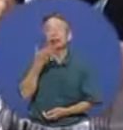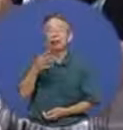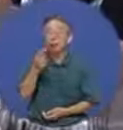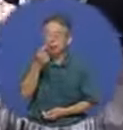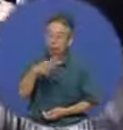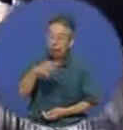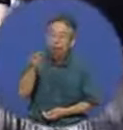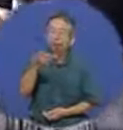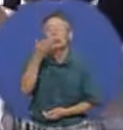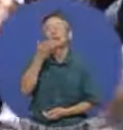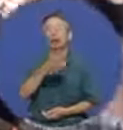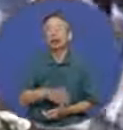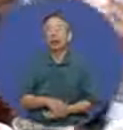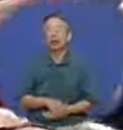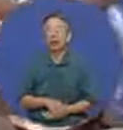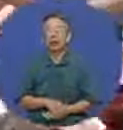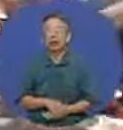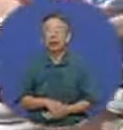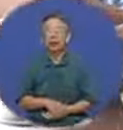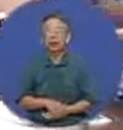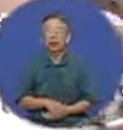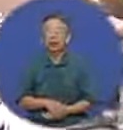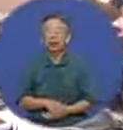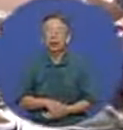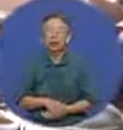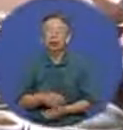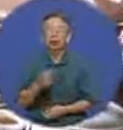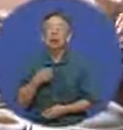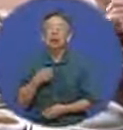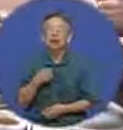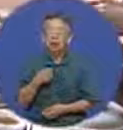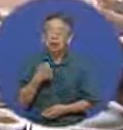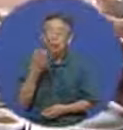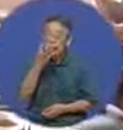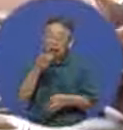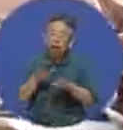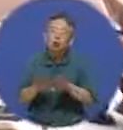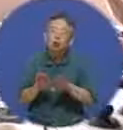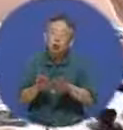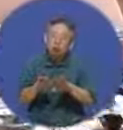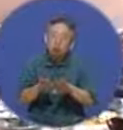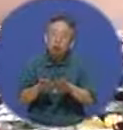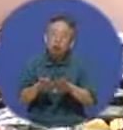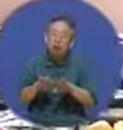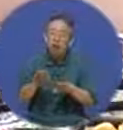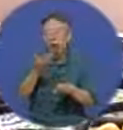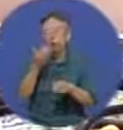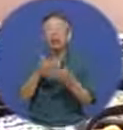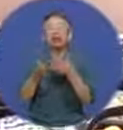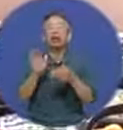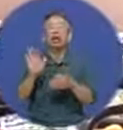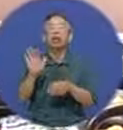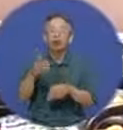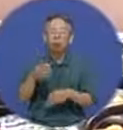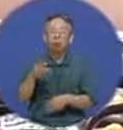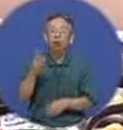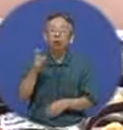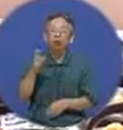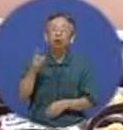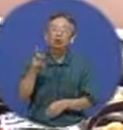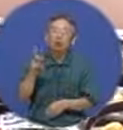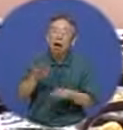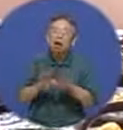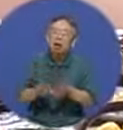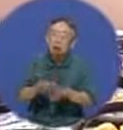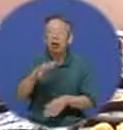て食べたんです けど、ぬか漬けってね、珍しい、はい、私白漬けは食べたことある。 はい、ぬか漬けは珍しい。 珍しいですよね、